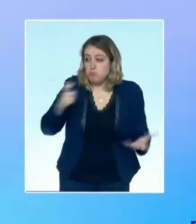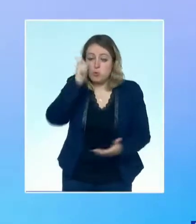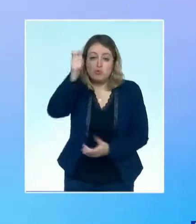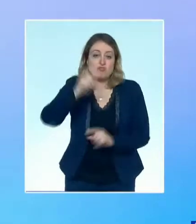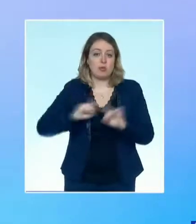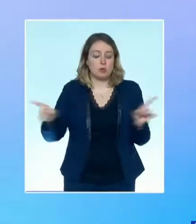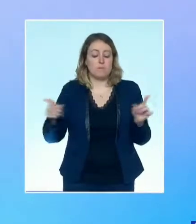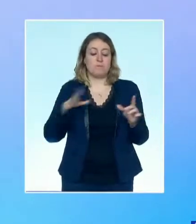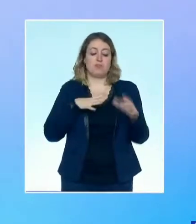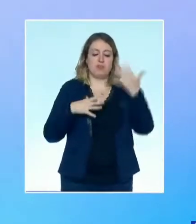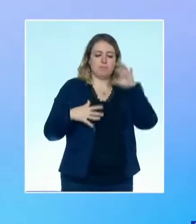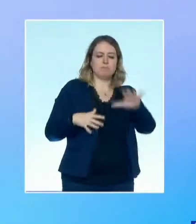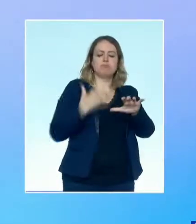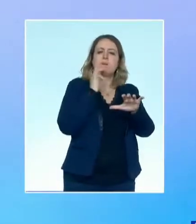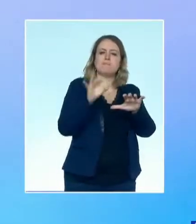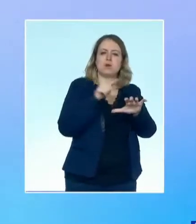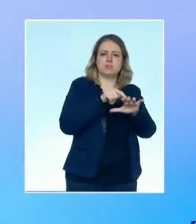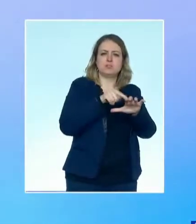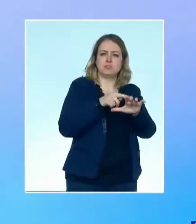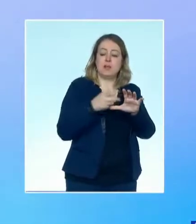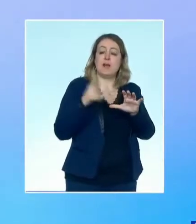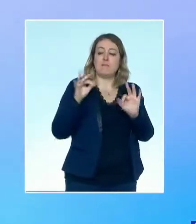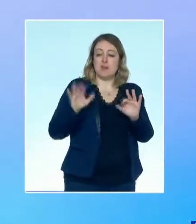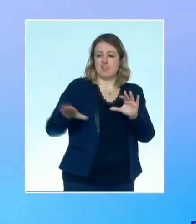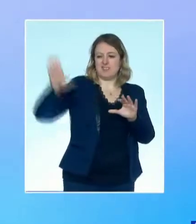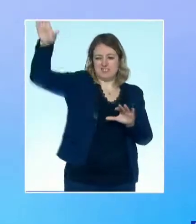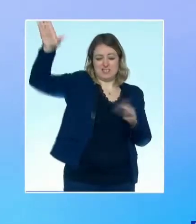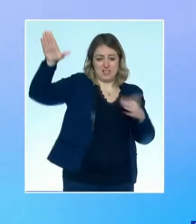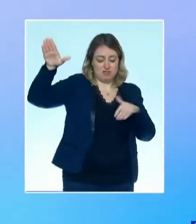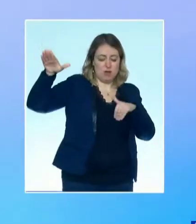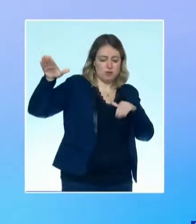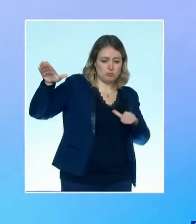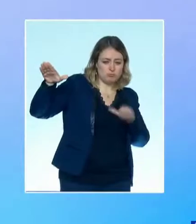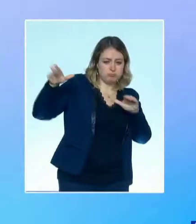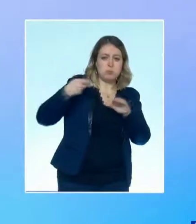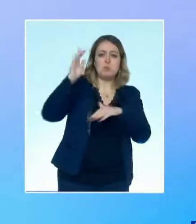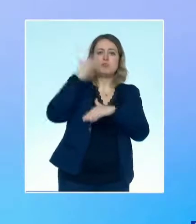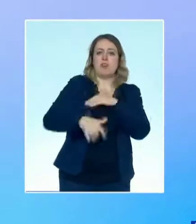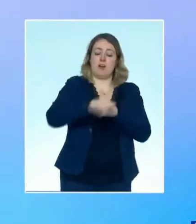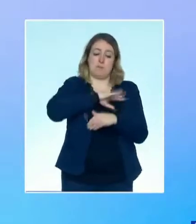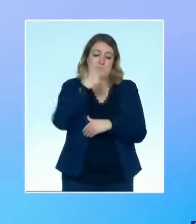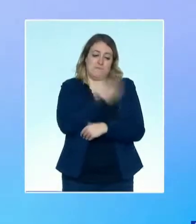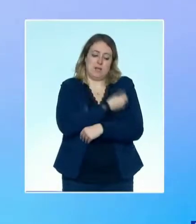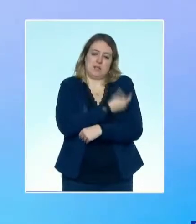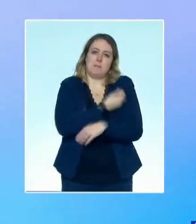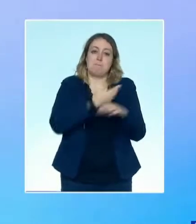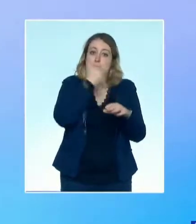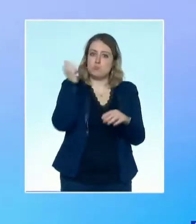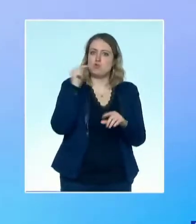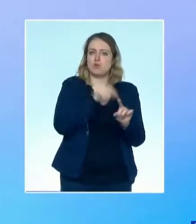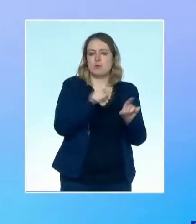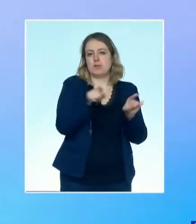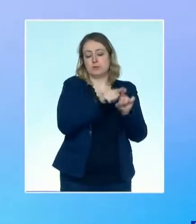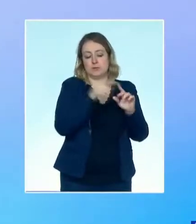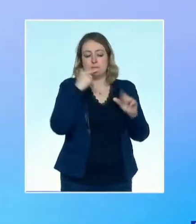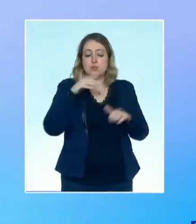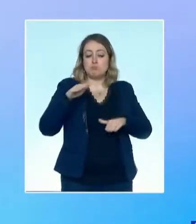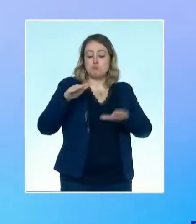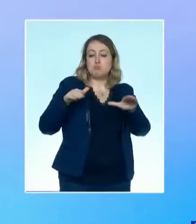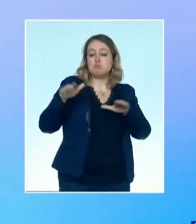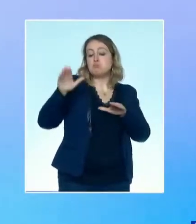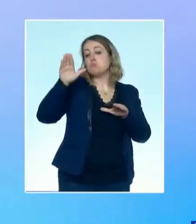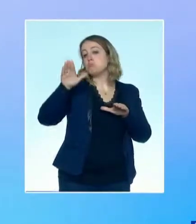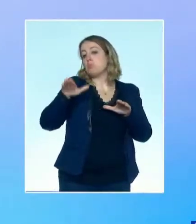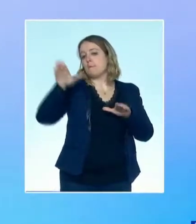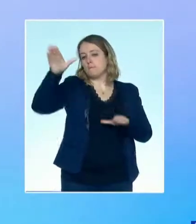bloc France qui a démarré plus tard la vague parce qu'un meilleur taux de couverture vaccinale notamment et donc avec des niveaux qui sont encore inférieurs à la circulation allemande.